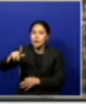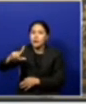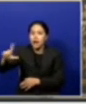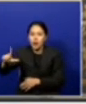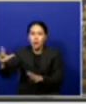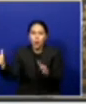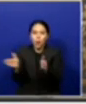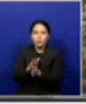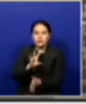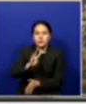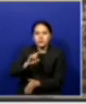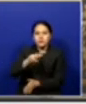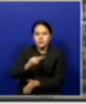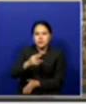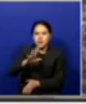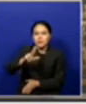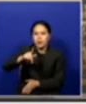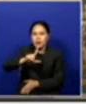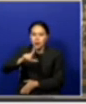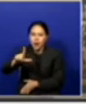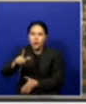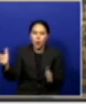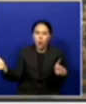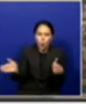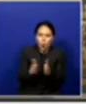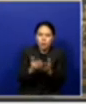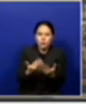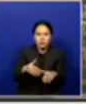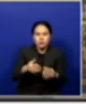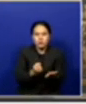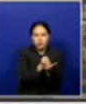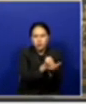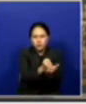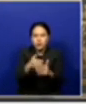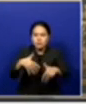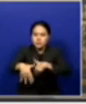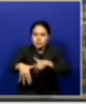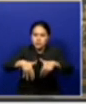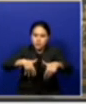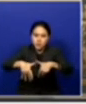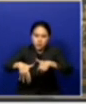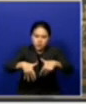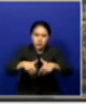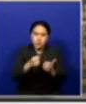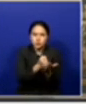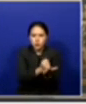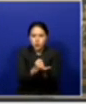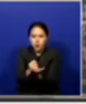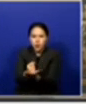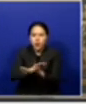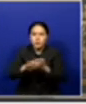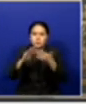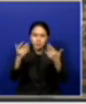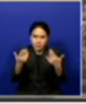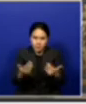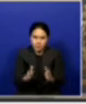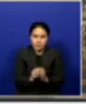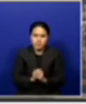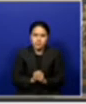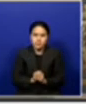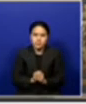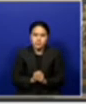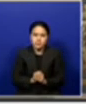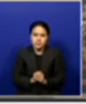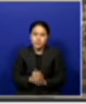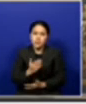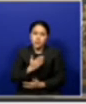เยียวยาช่วงแรกจากงบกลางท่านประธานครับในตรงนี้เองผมเลยกราบเรียนท่าน